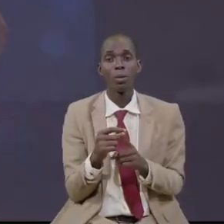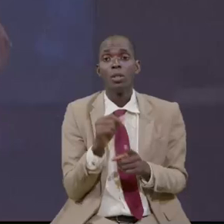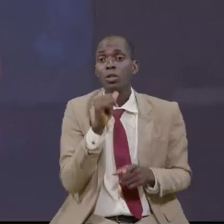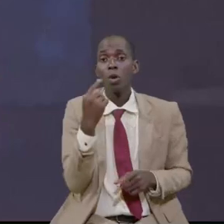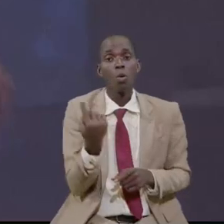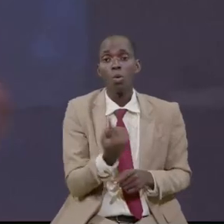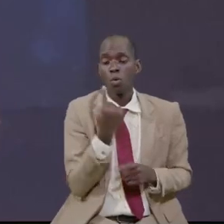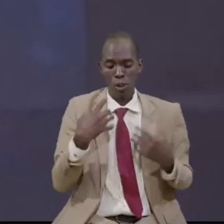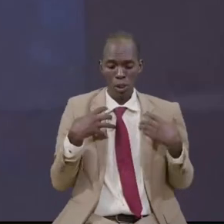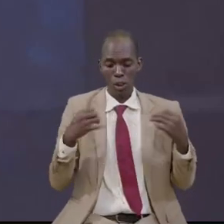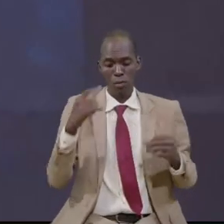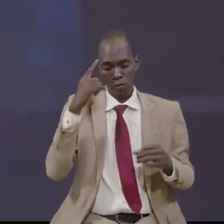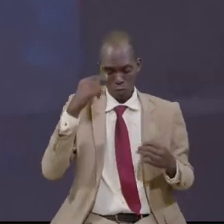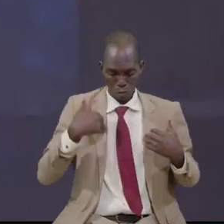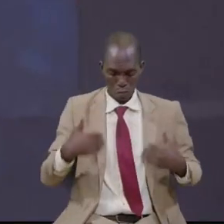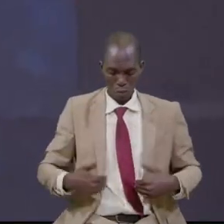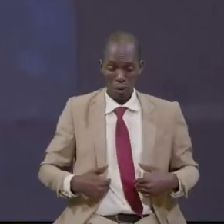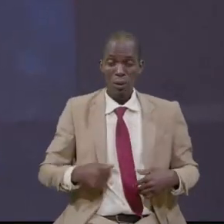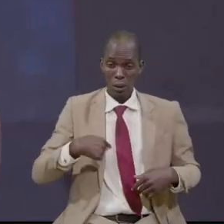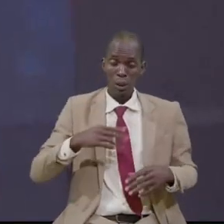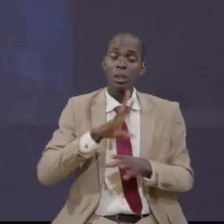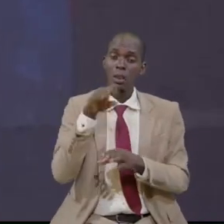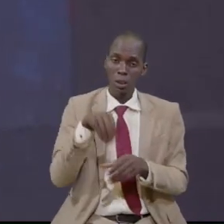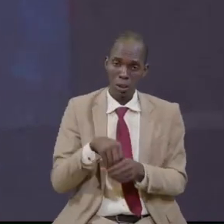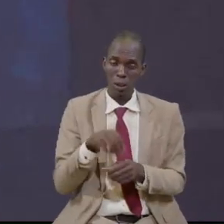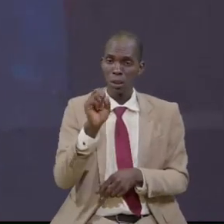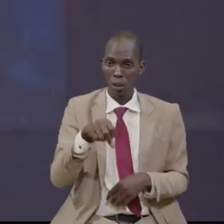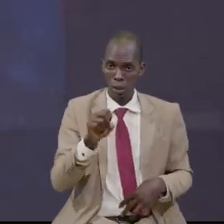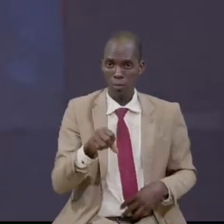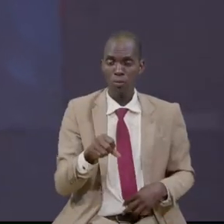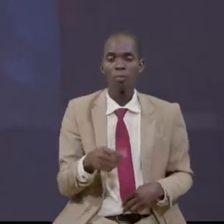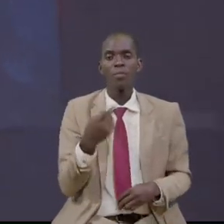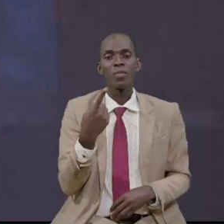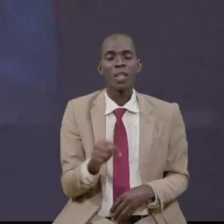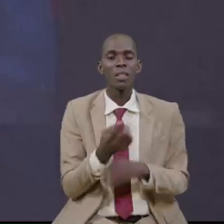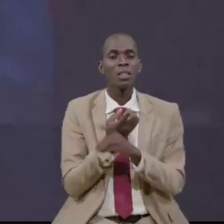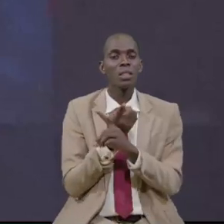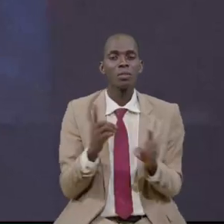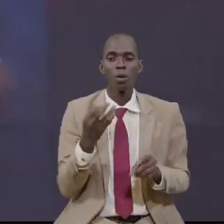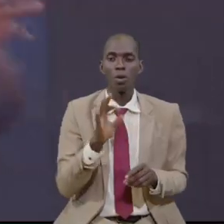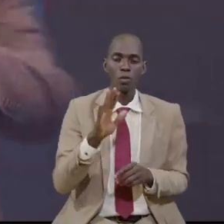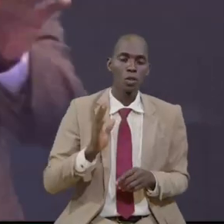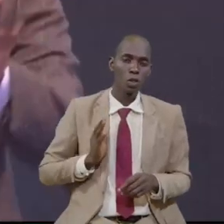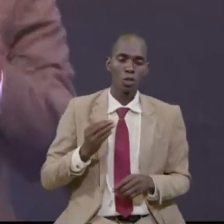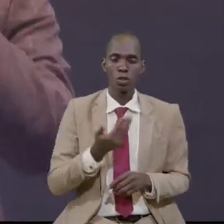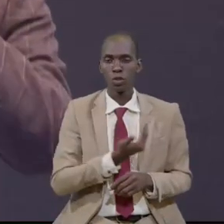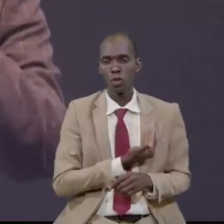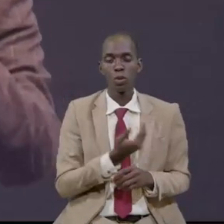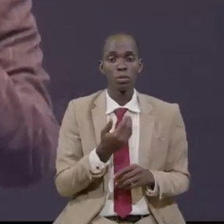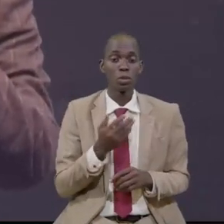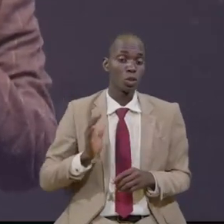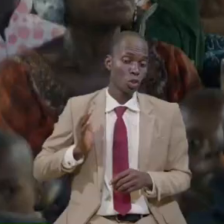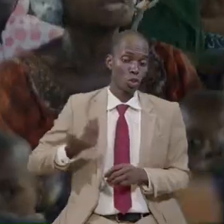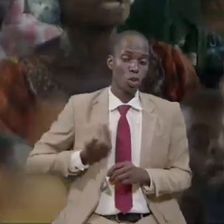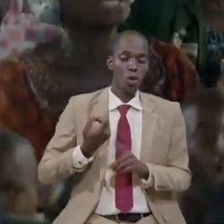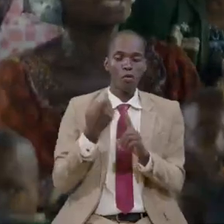guérison du corps. Il y a la guérison du corps. Il y a la délivrance de votre âme des attaques. Il